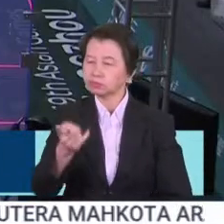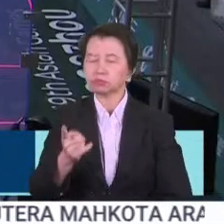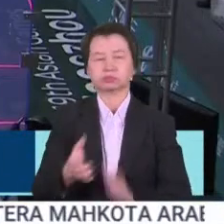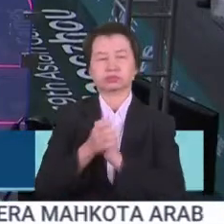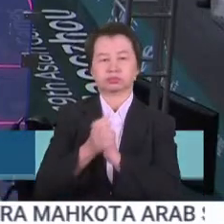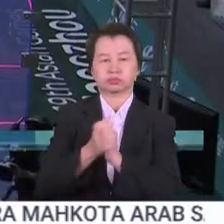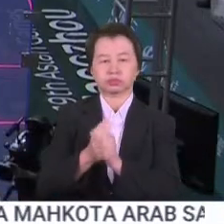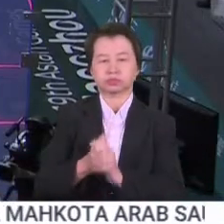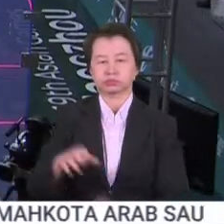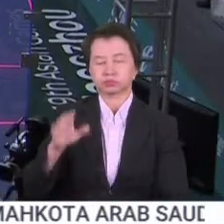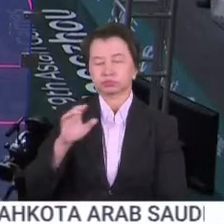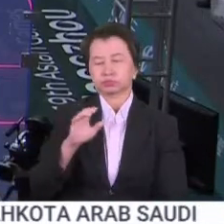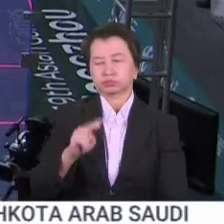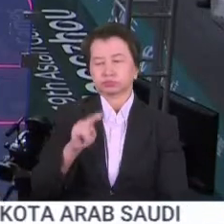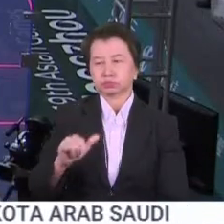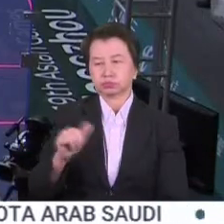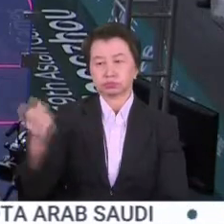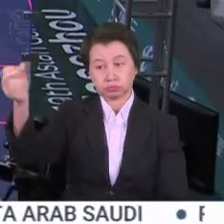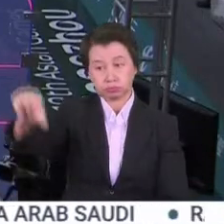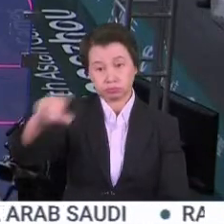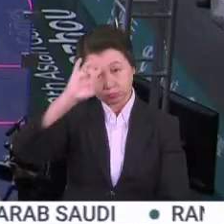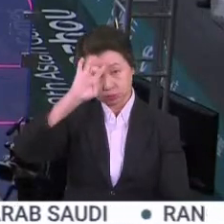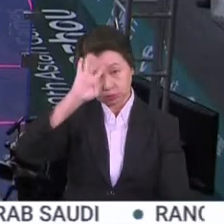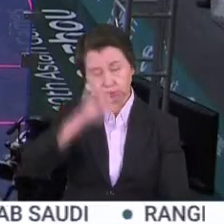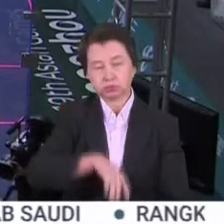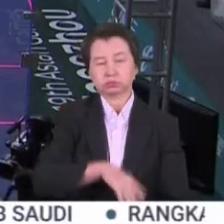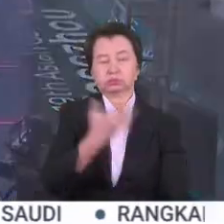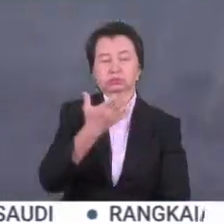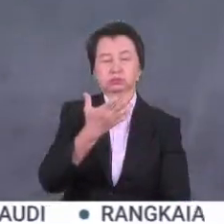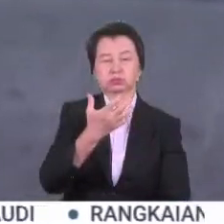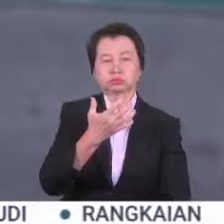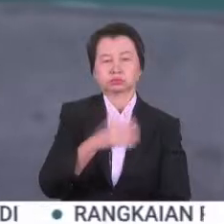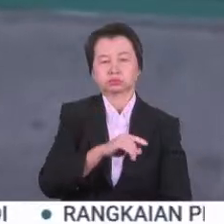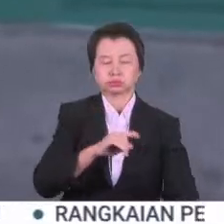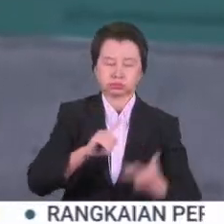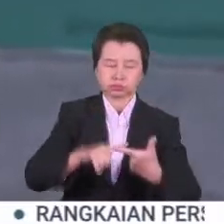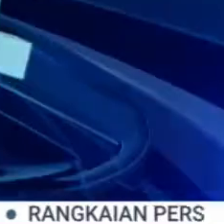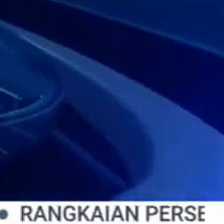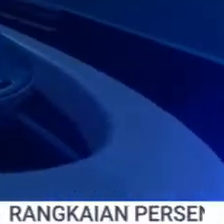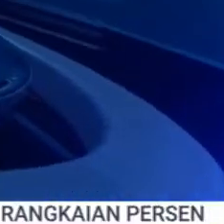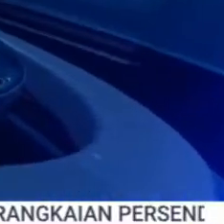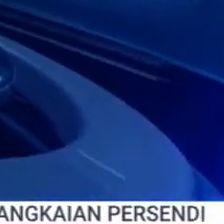Yao menewaskan pemain India manakala Sivan Sanggari menundukkan atlet Hong Kong.